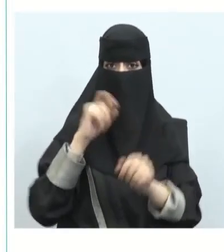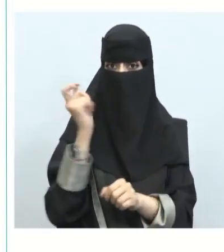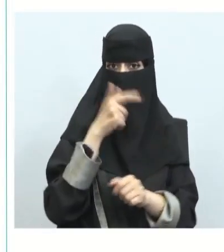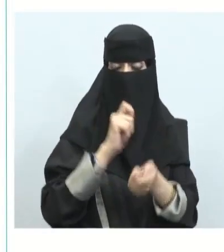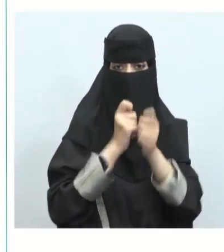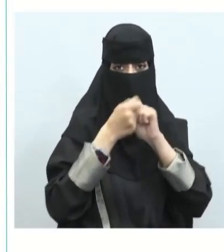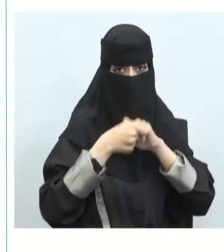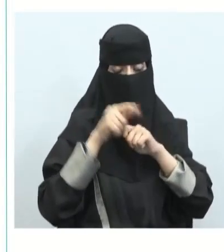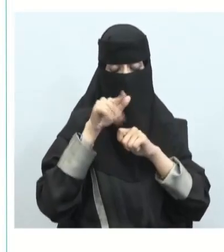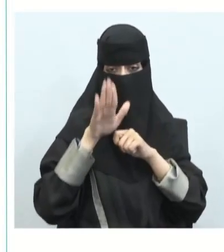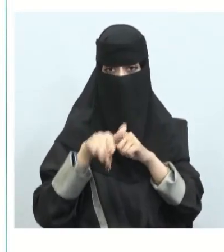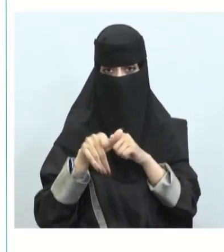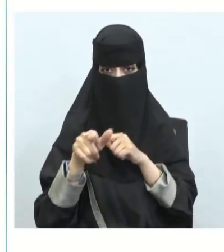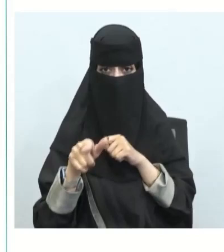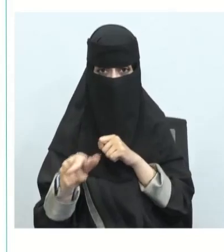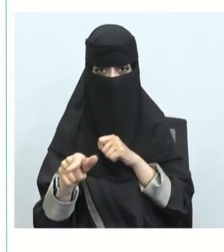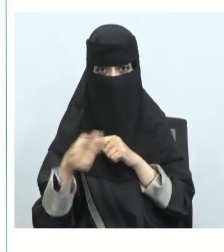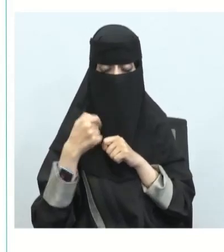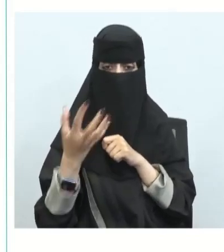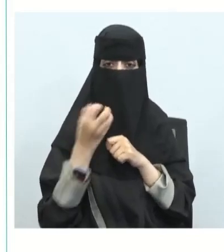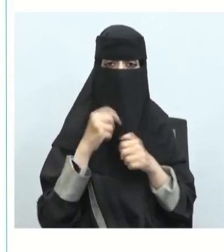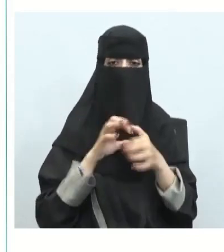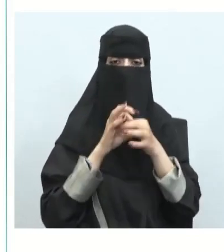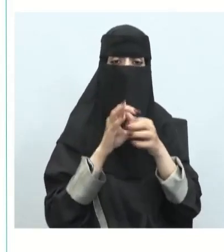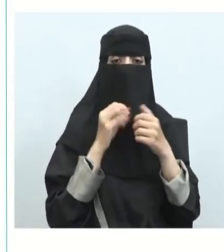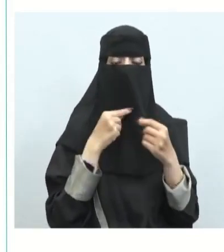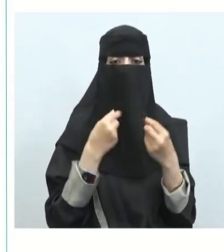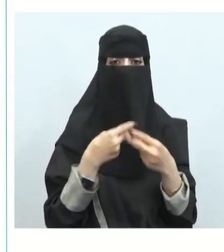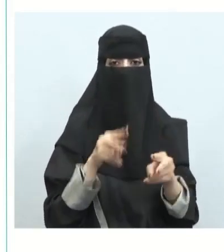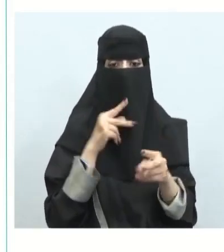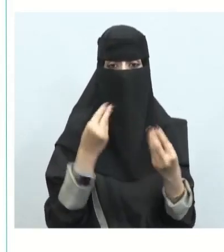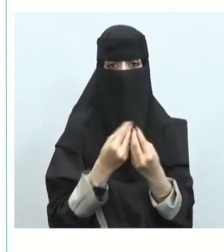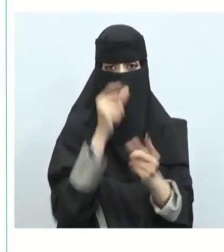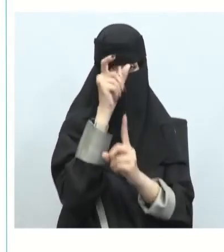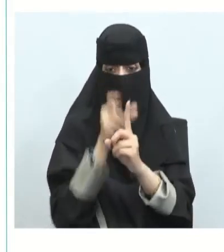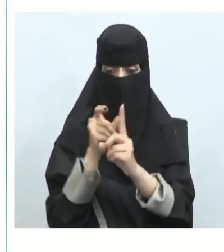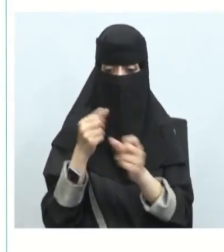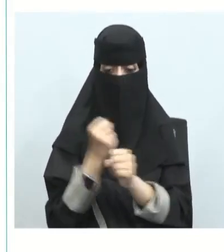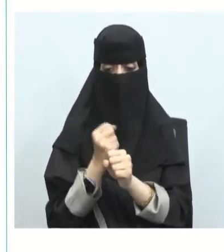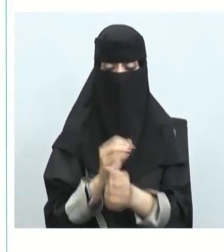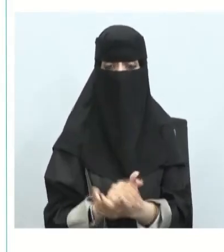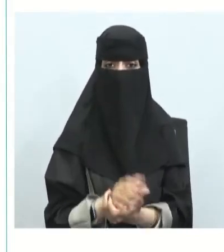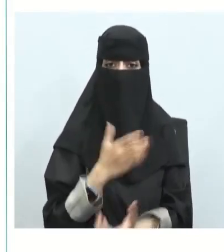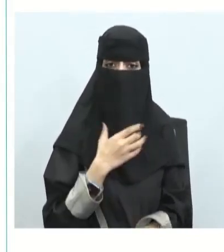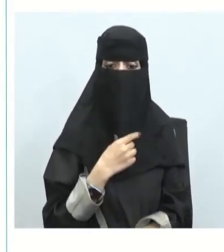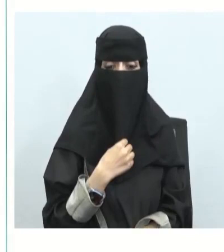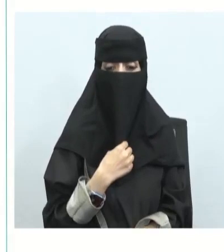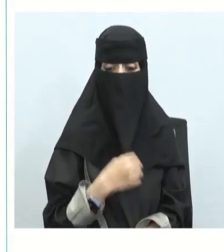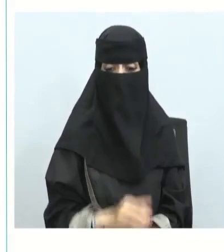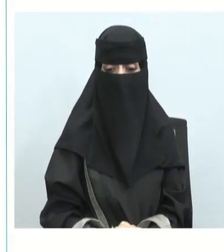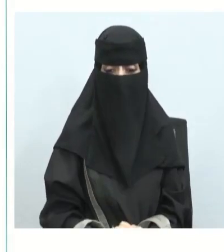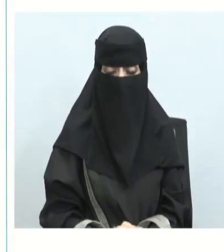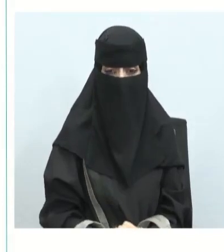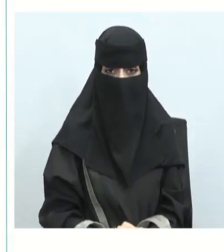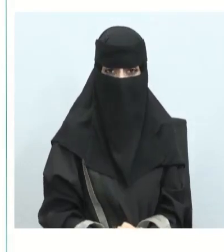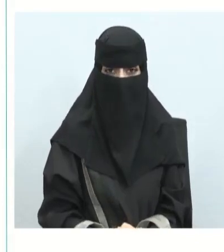التغيير اذا هو من يكون لديه التواصل مفتوح مع موظفينا الخطوه الثالثه وهي